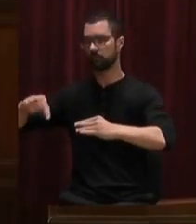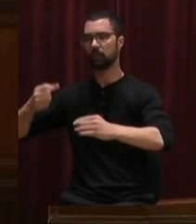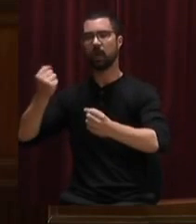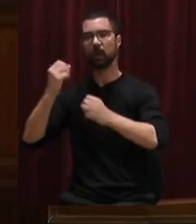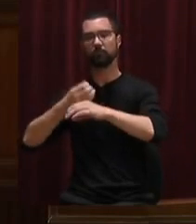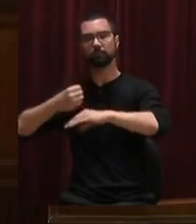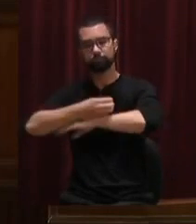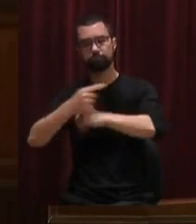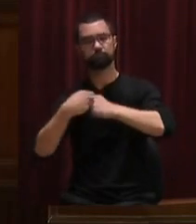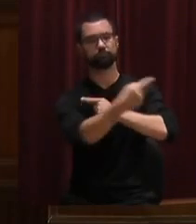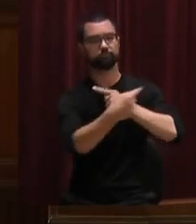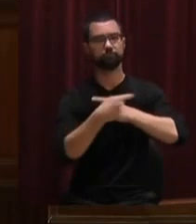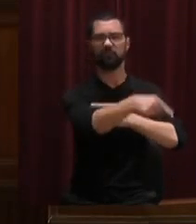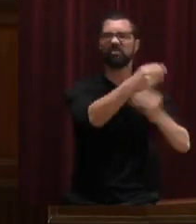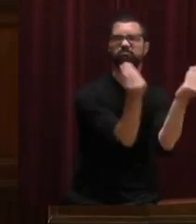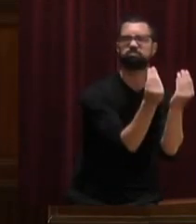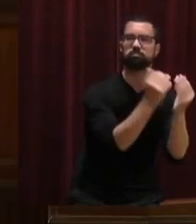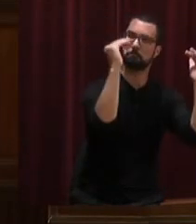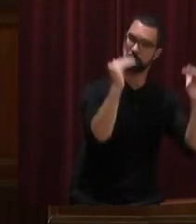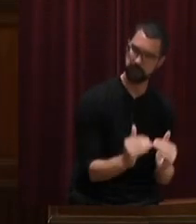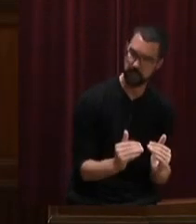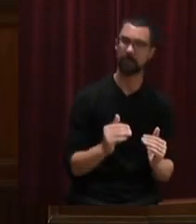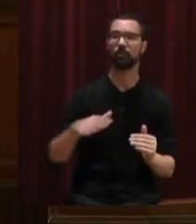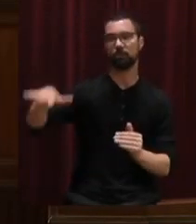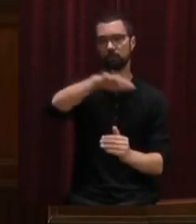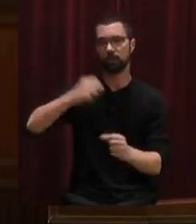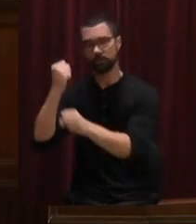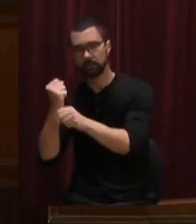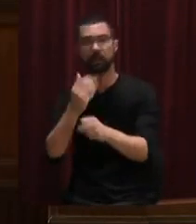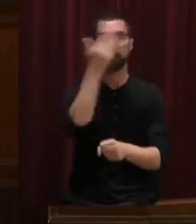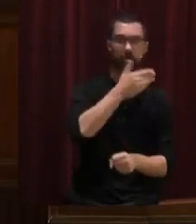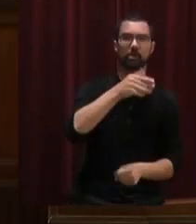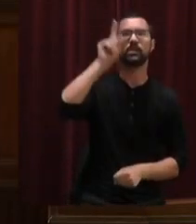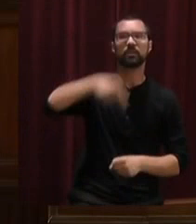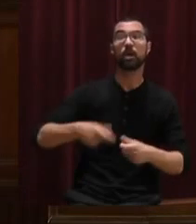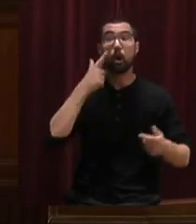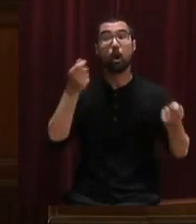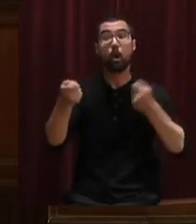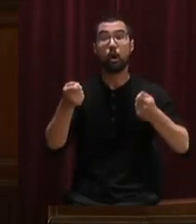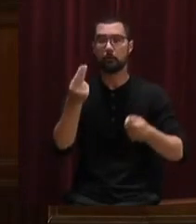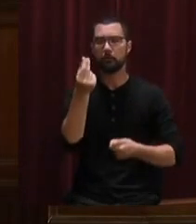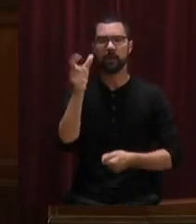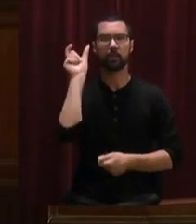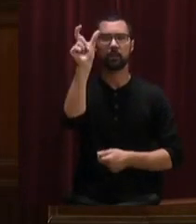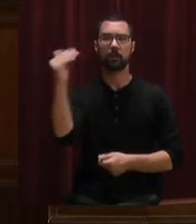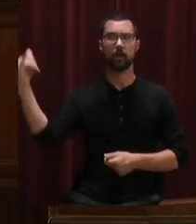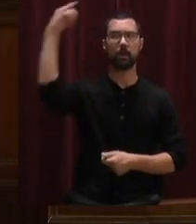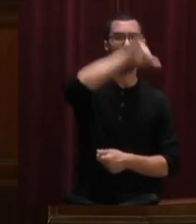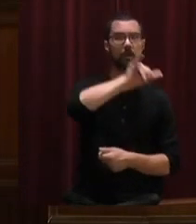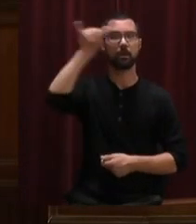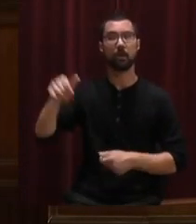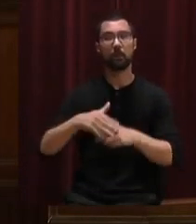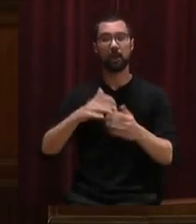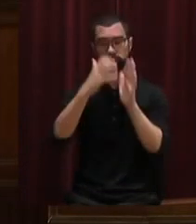treball i estudi. També ha arribat el moment d'enfortir el contreu de preus aeris per tal de garantir que el descompte per residents